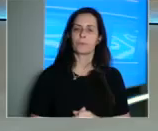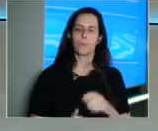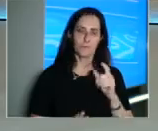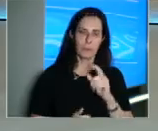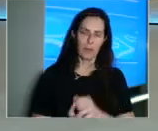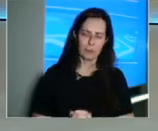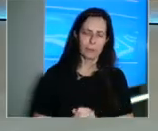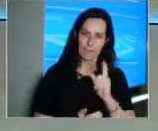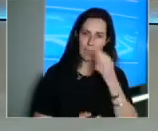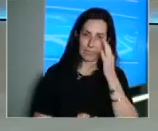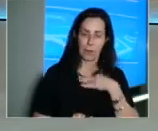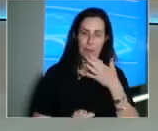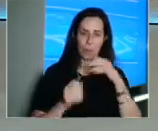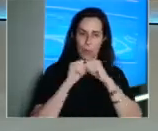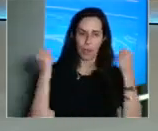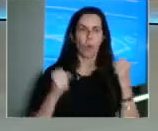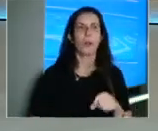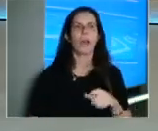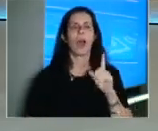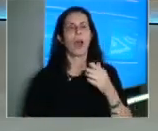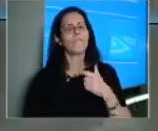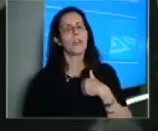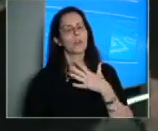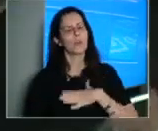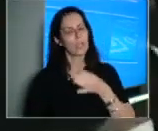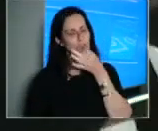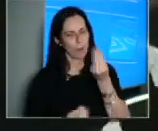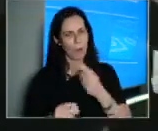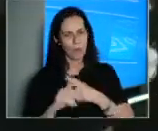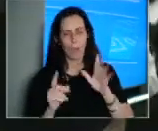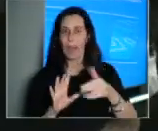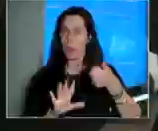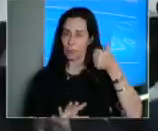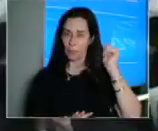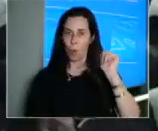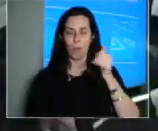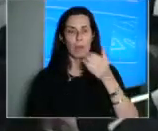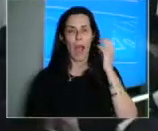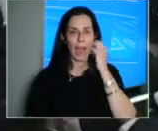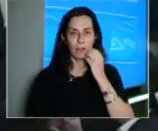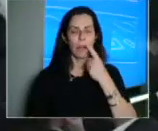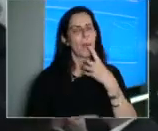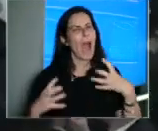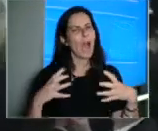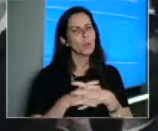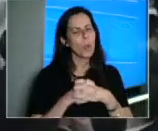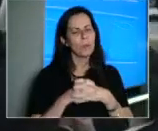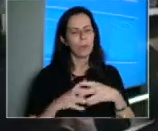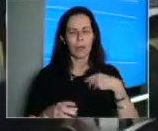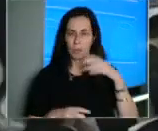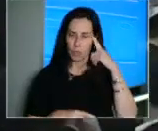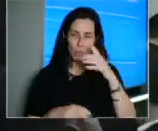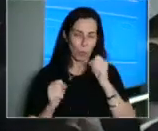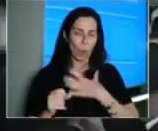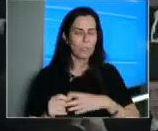לב אליהם. כן, אין שום בעיה, אבל אני מוביל אותך דווקא למקום אחר. תראה, גם אתמול אריה דרעי קרא לאחדות, ואני מניח שגם